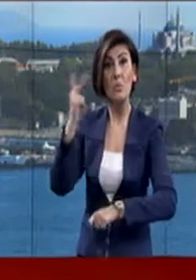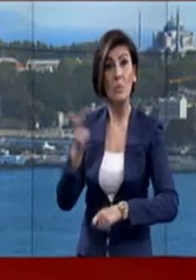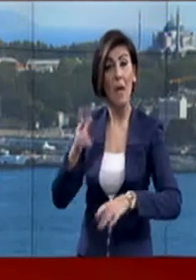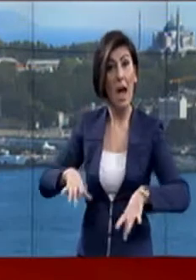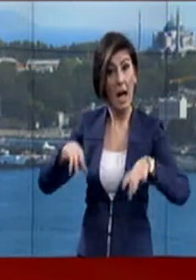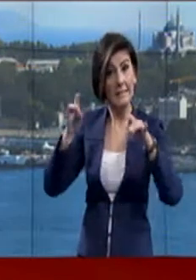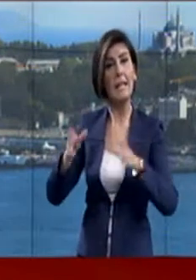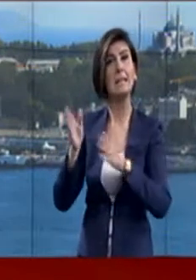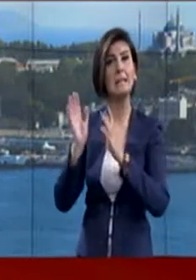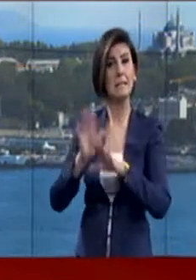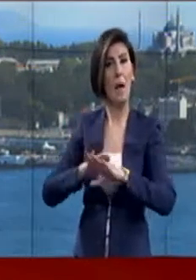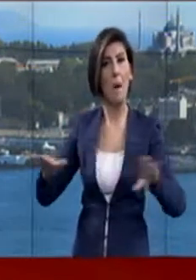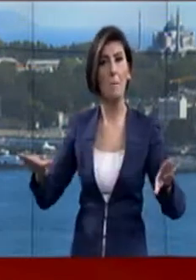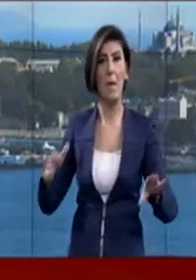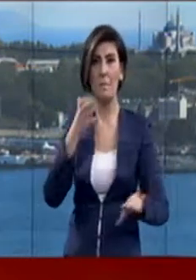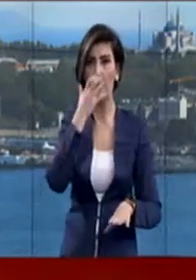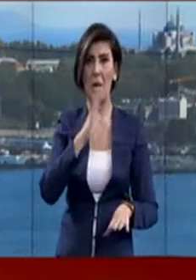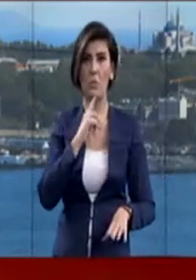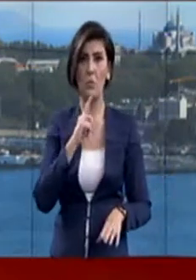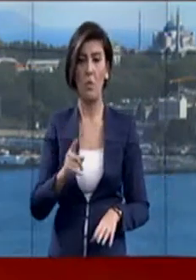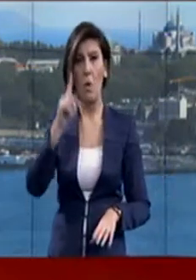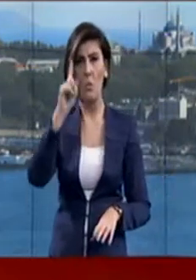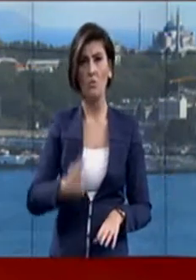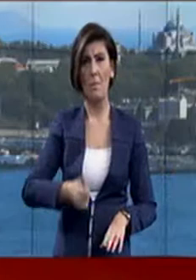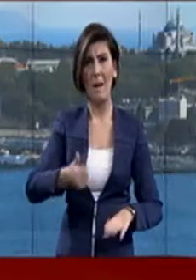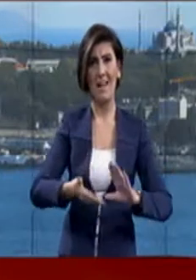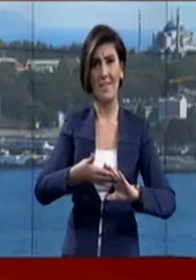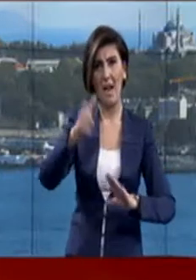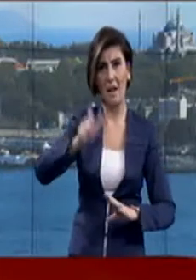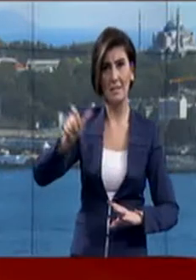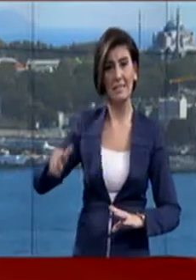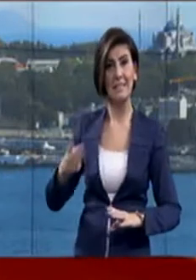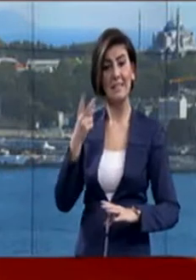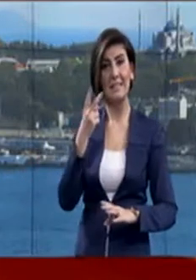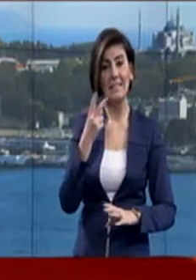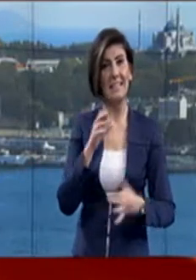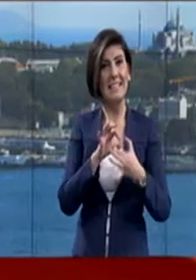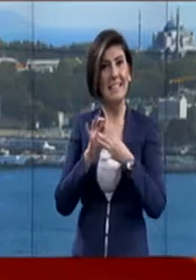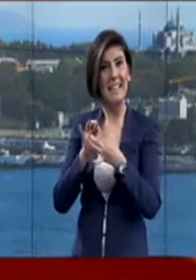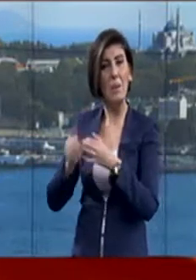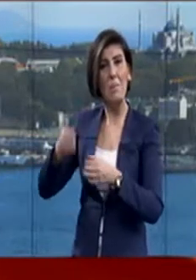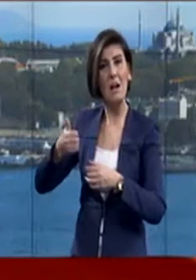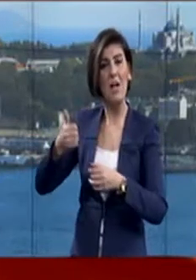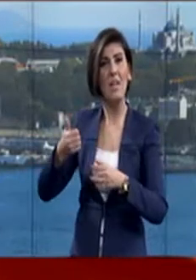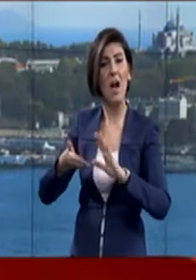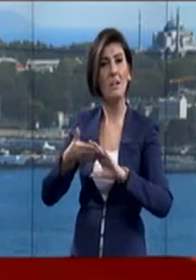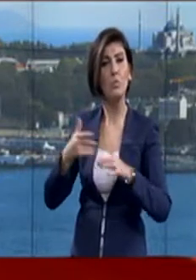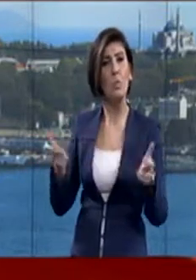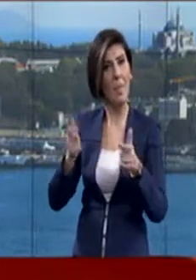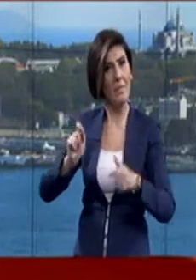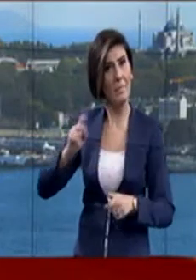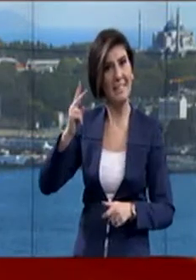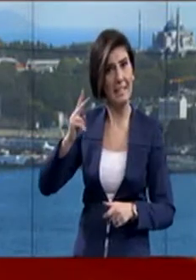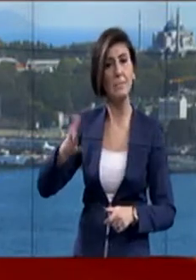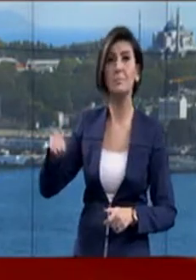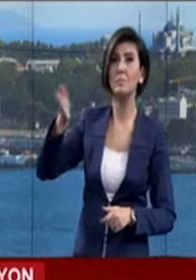hazırlıklarının da tamamlanmak üzere olduğunu ifade etti. Önce bakan arkadaşlarımızla, ilgili bakan arkadaşlarımızla 2 toplantı yaptık.